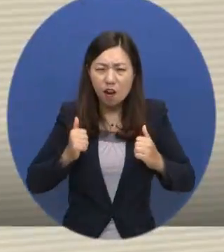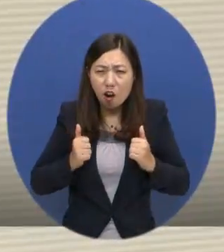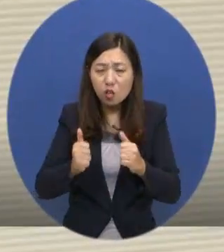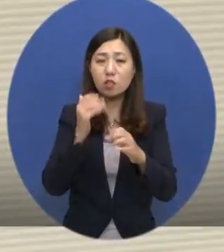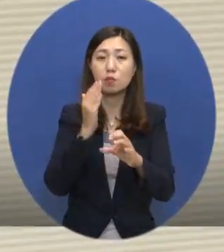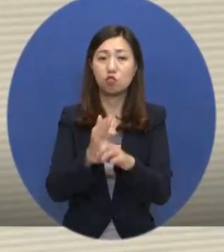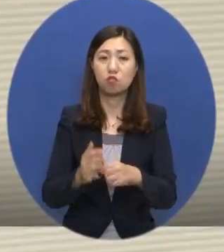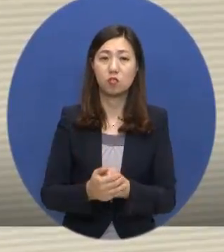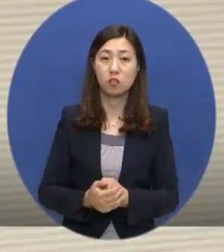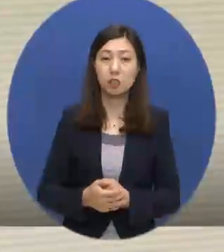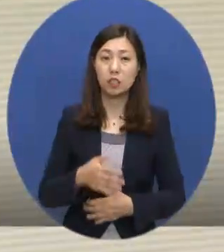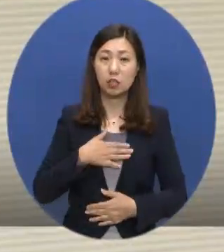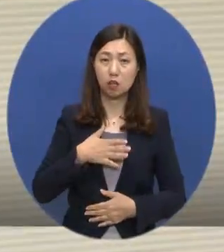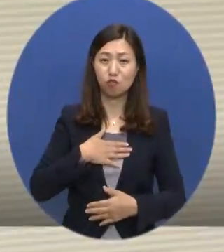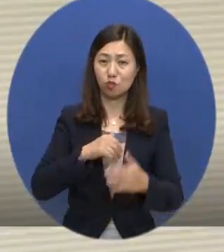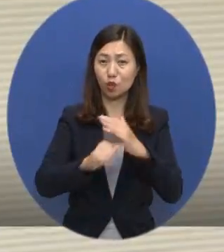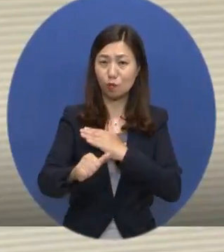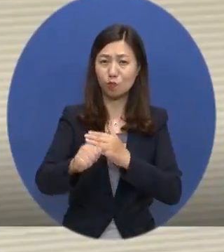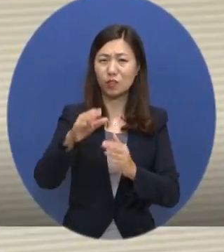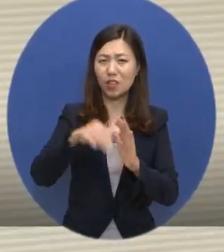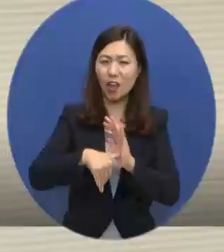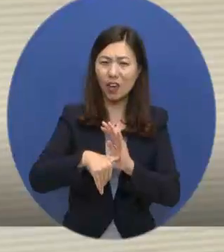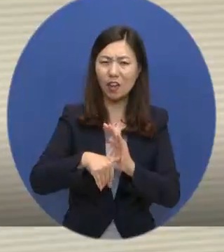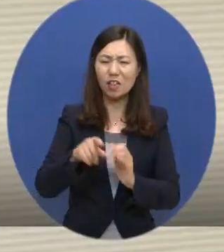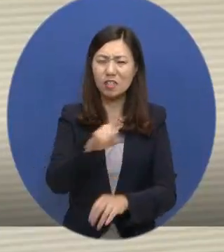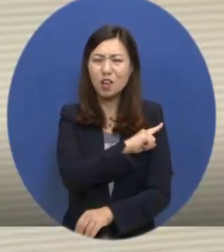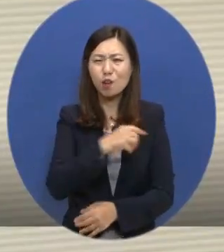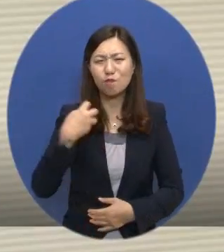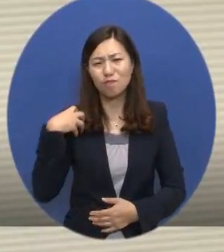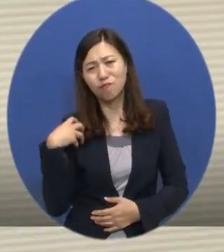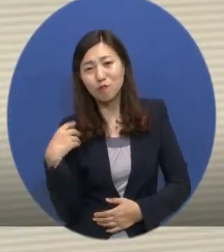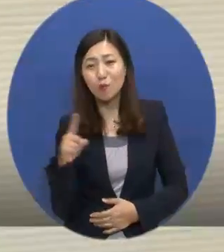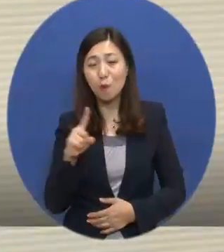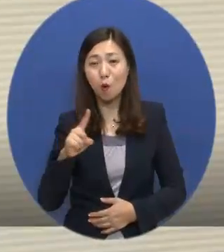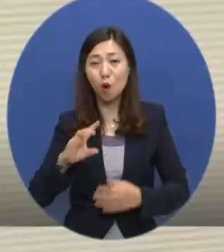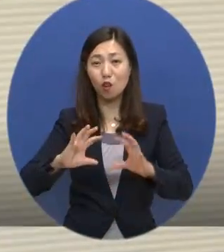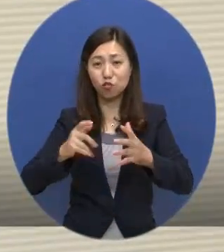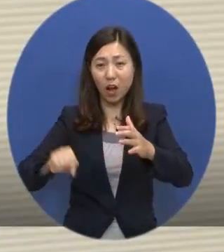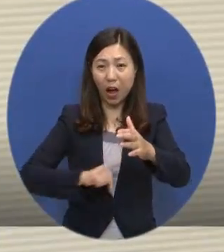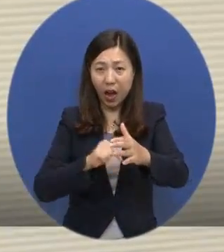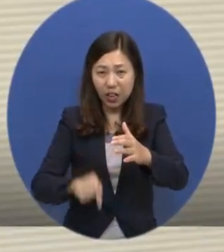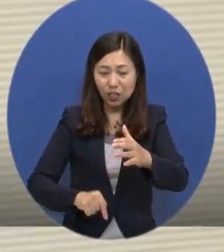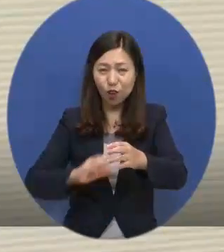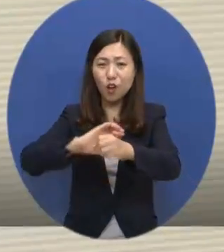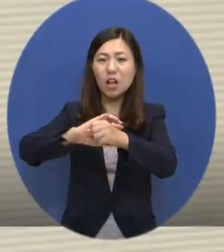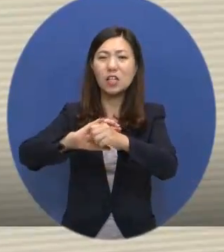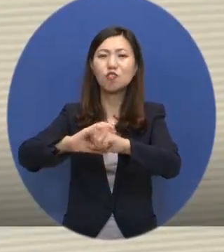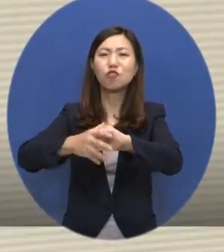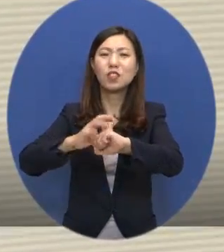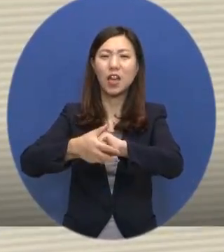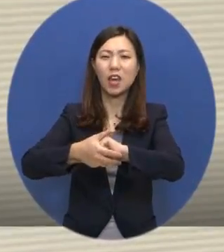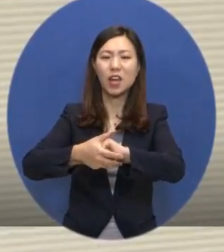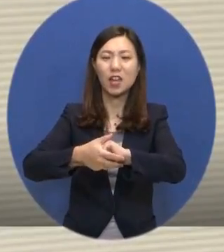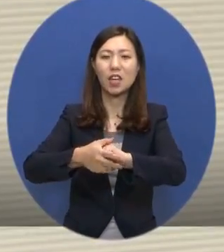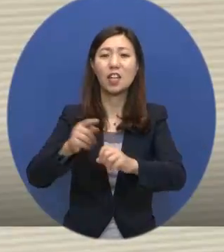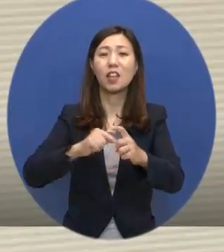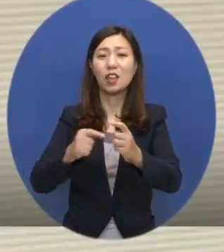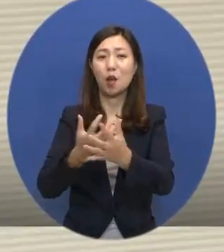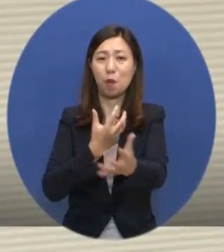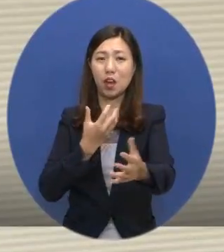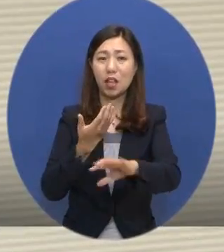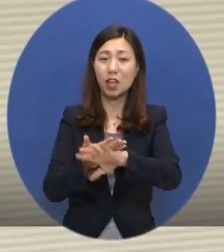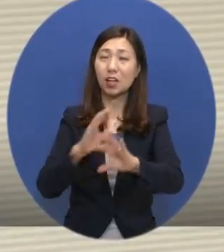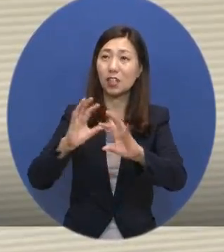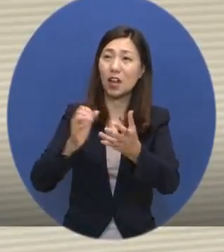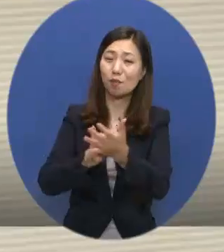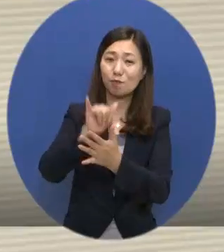네, 저도 이제 선수 시절에서 가장 부담됐던 게 이제 국내에서 하는 국제 시합이었거든요. 이제 국제 경기를